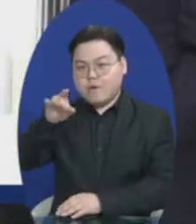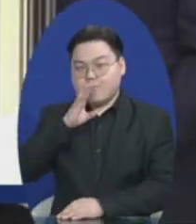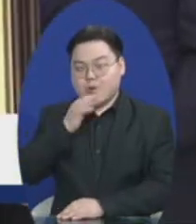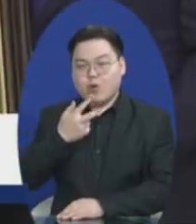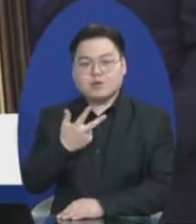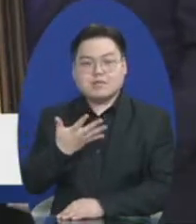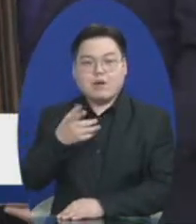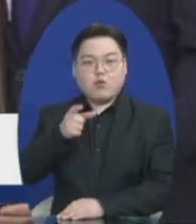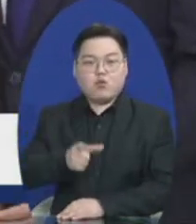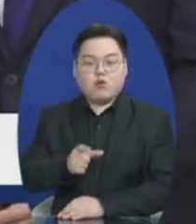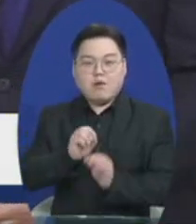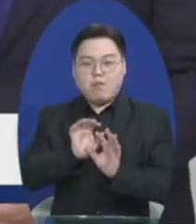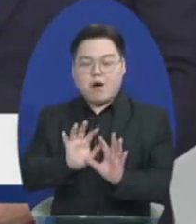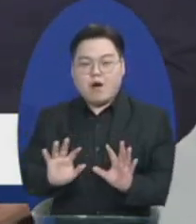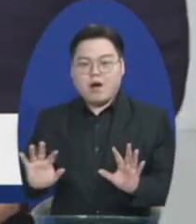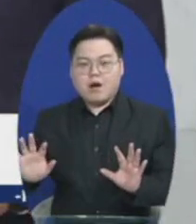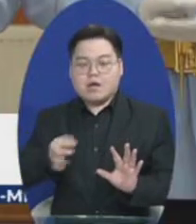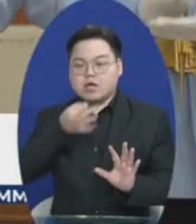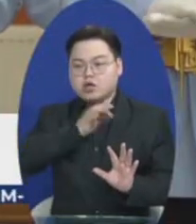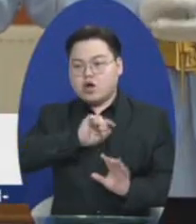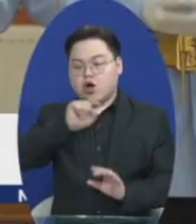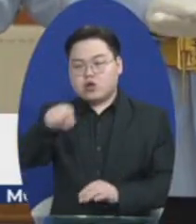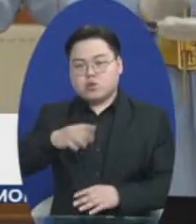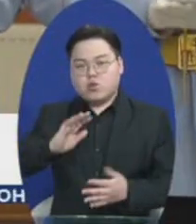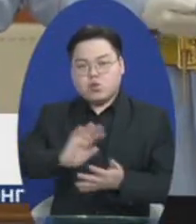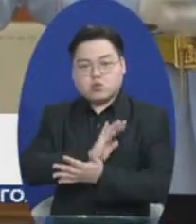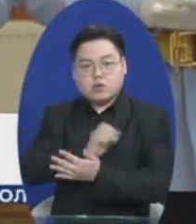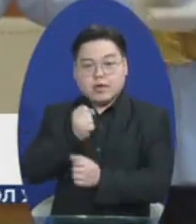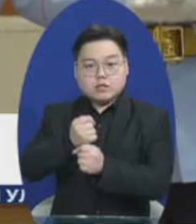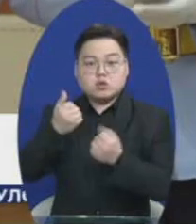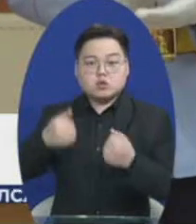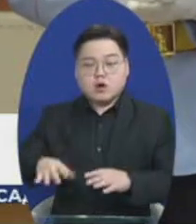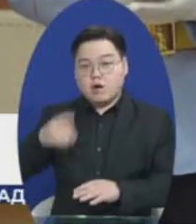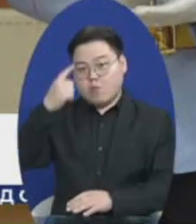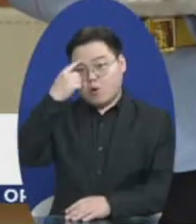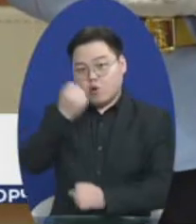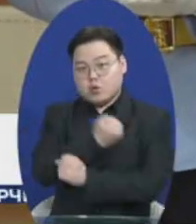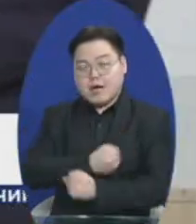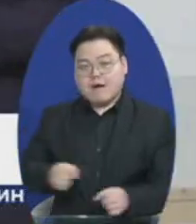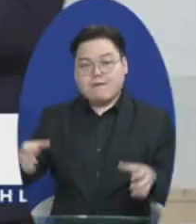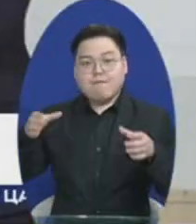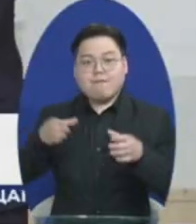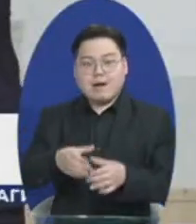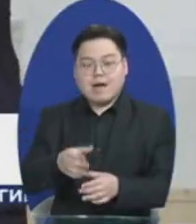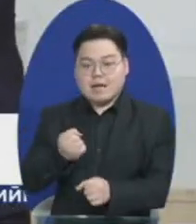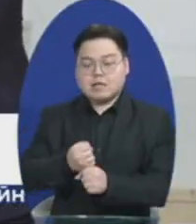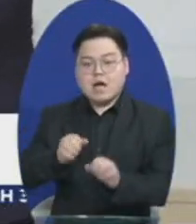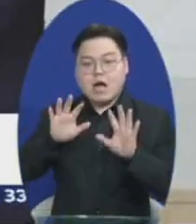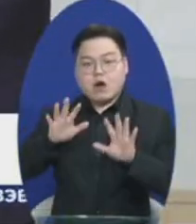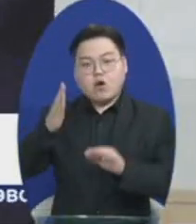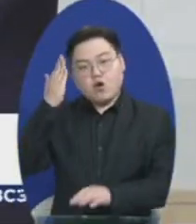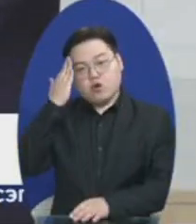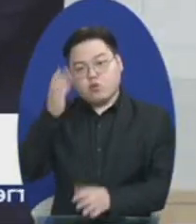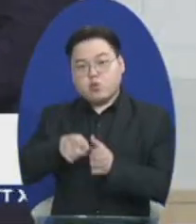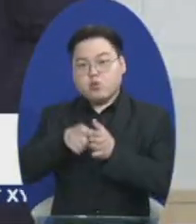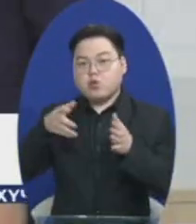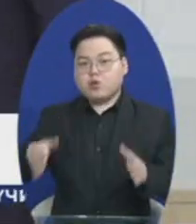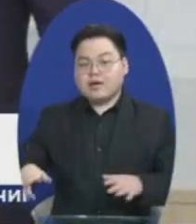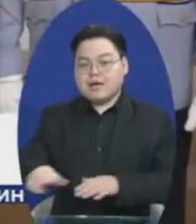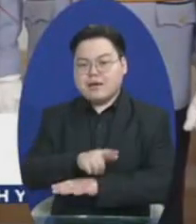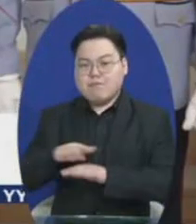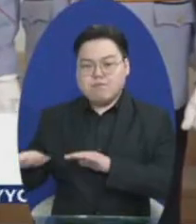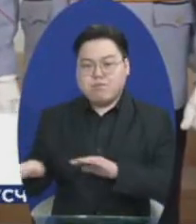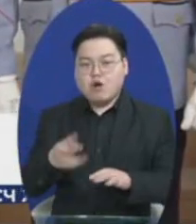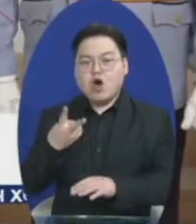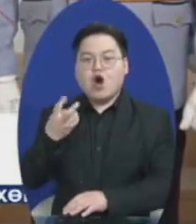хүний бие бүрэлдэхүүнтэй баг гамшигын голомтод очиж шуурхайжилсан. Монгол Улсын аврах баг үүрэг гүйцэтгэсэн 10 хоногийн хугацаанд газар хөдлөлтийн 20